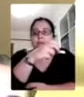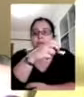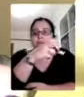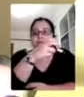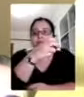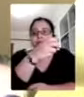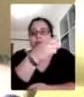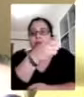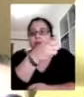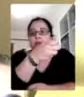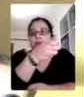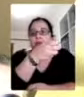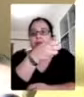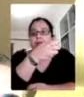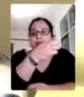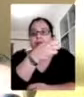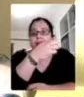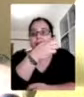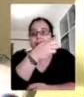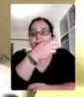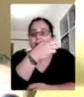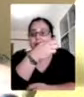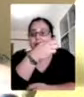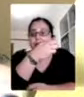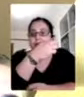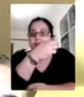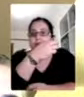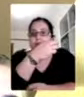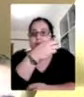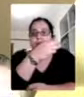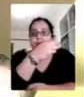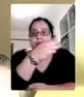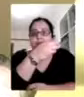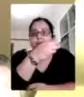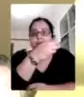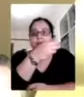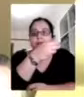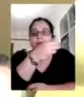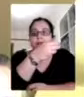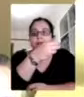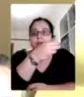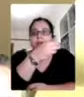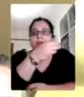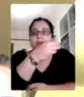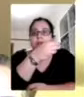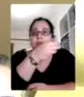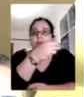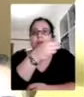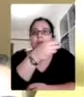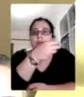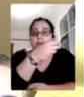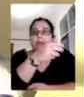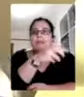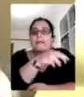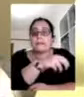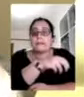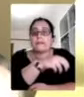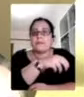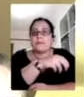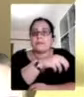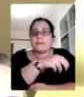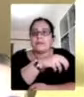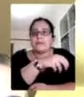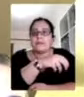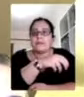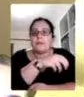aldılar. Şu anda İrlanda'da üretimi falan filan biraz geliştirmeye, düzeltmeye ile ilgili bir